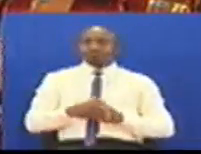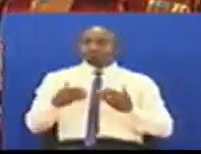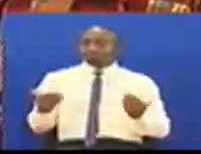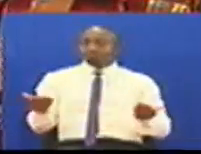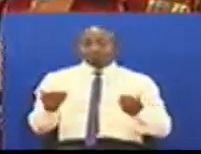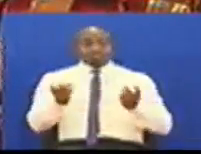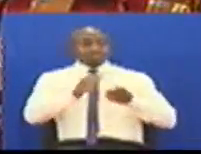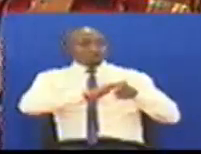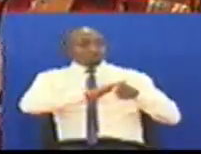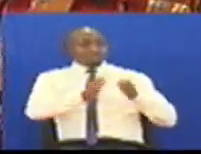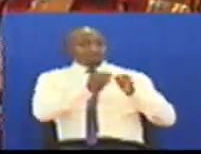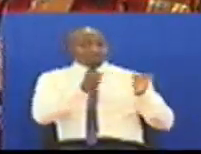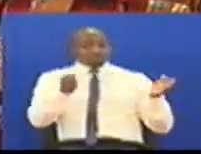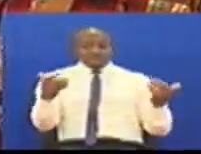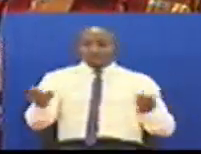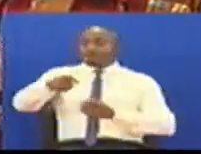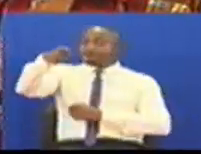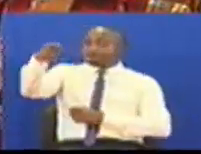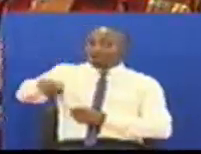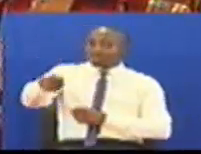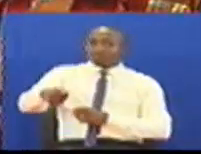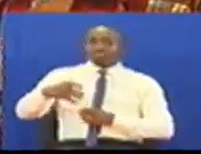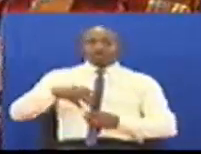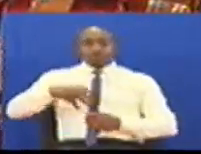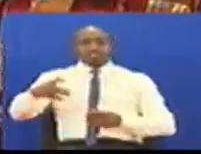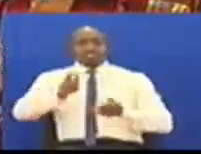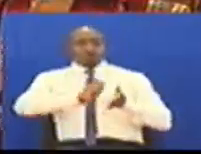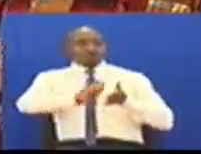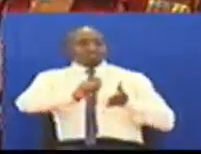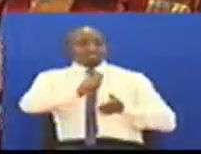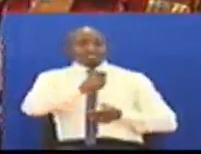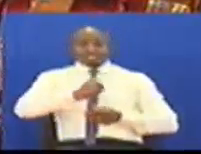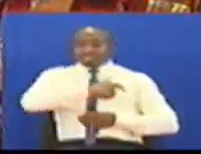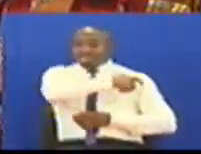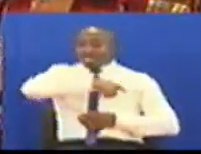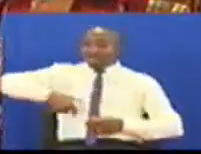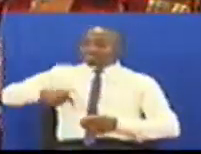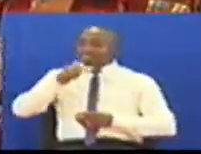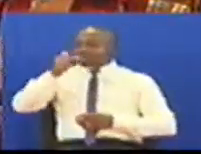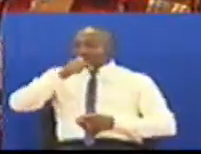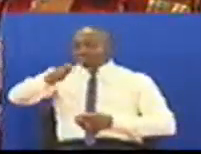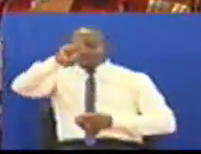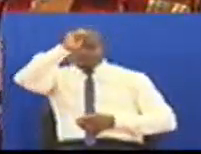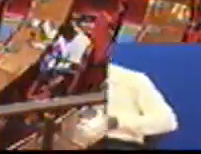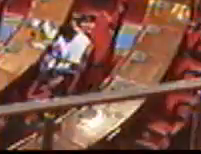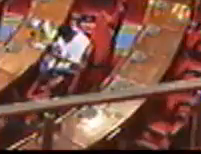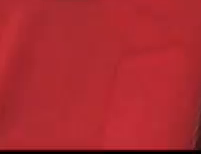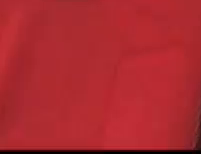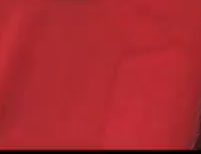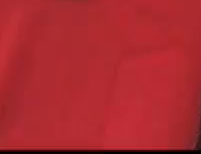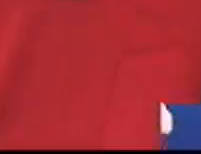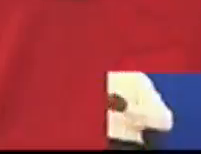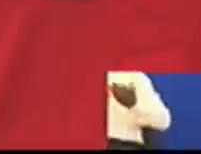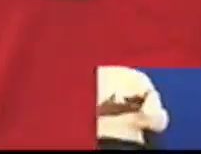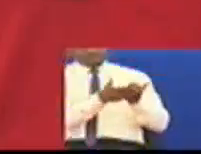nitumie fursa hii pia kumpongeza waziri ofisi ya Rais TAMISEMI, Mheshimiwa Jafo, manaibu wako